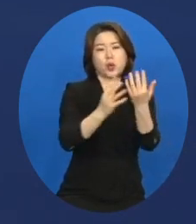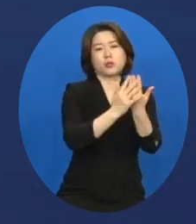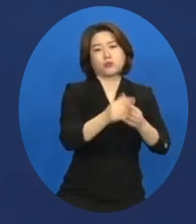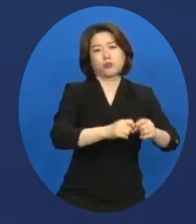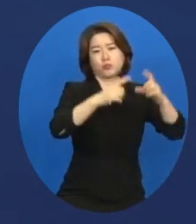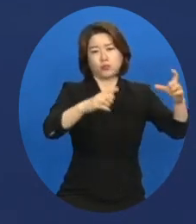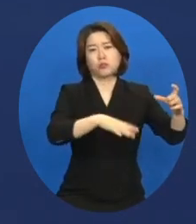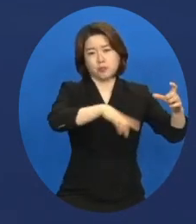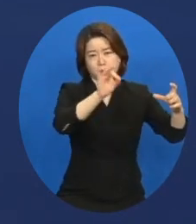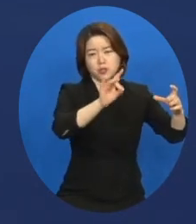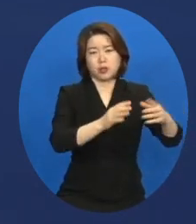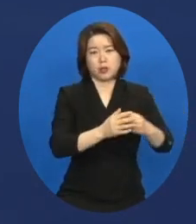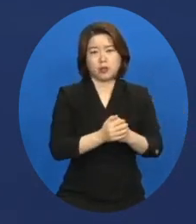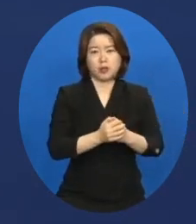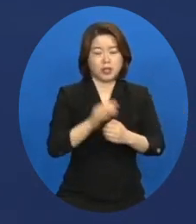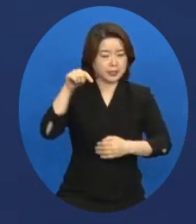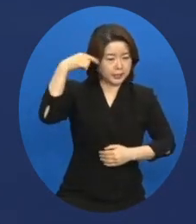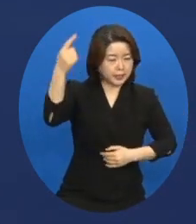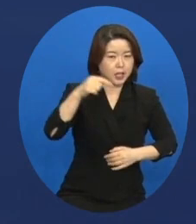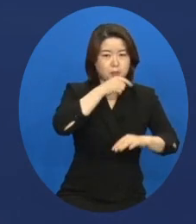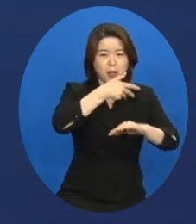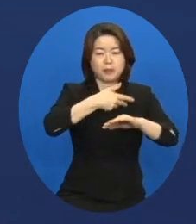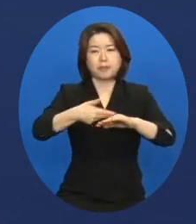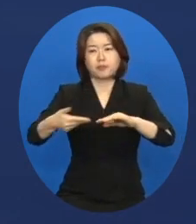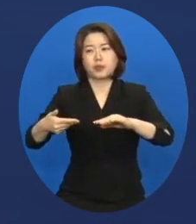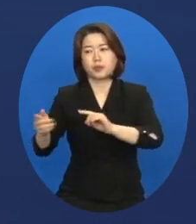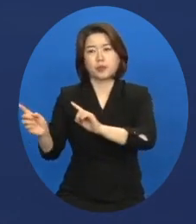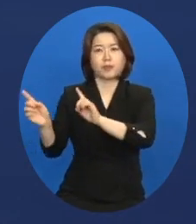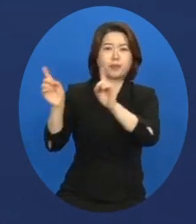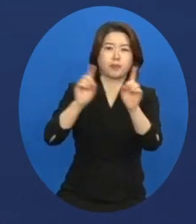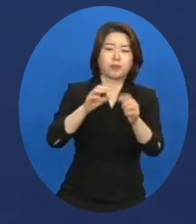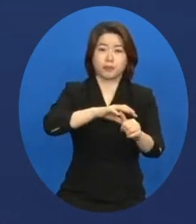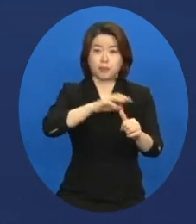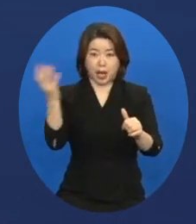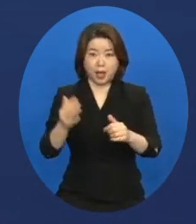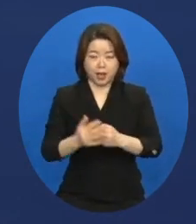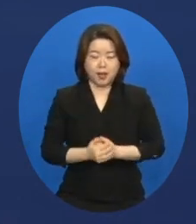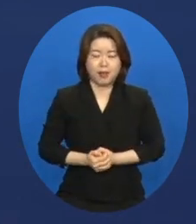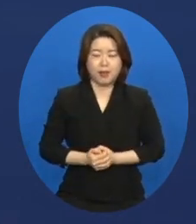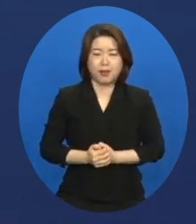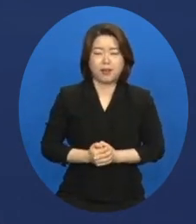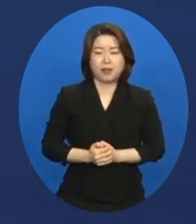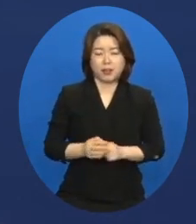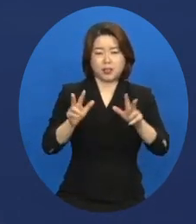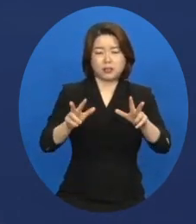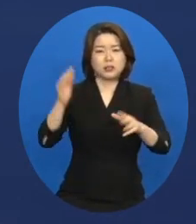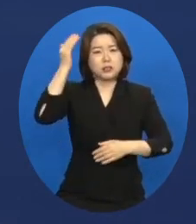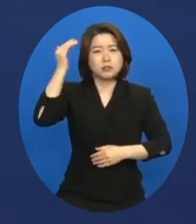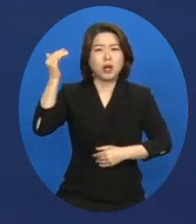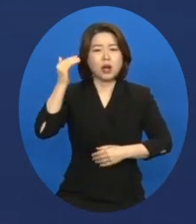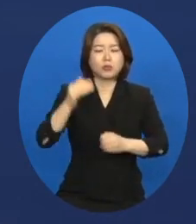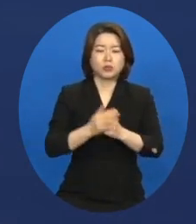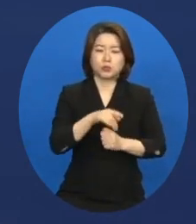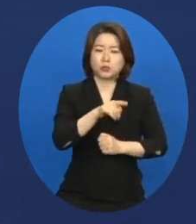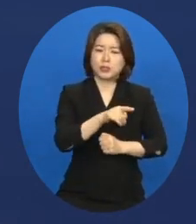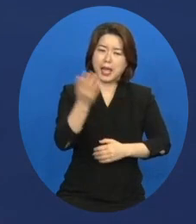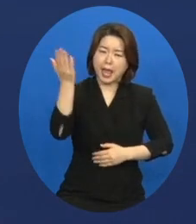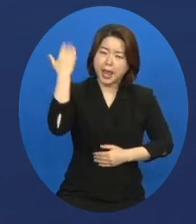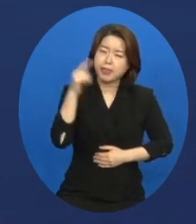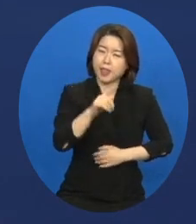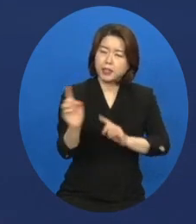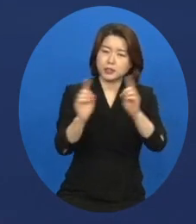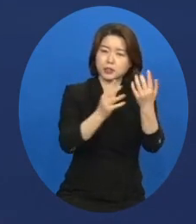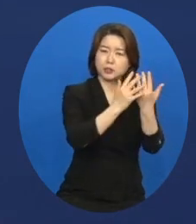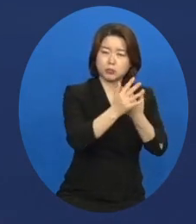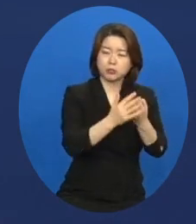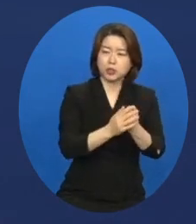그리고 우리 민족이 살아났지요. 저는 지금 우리나라에도 이 부흥이